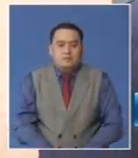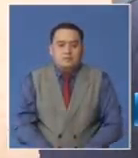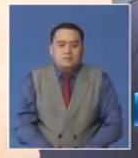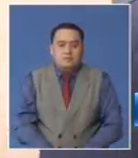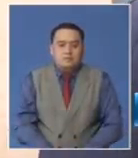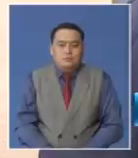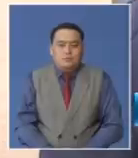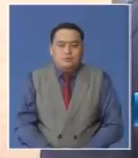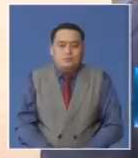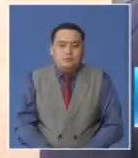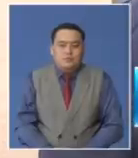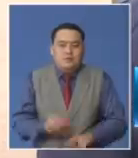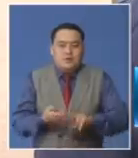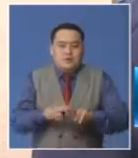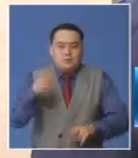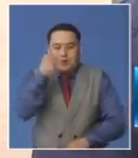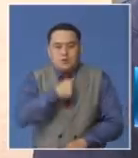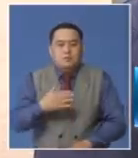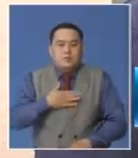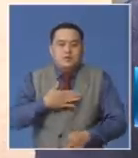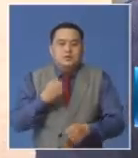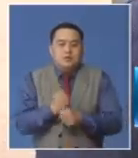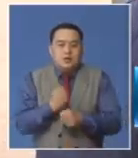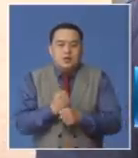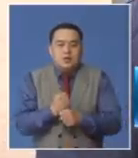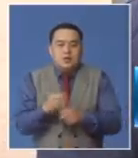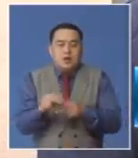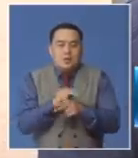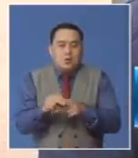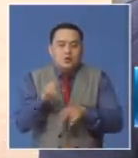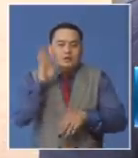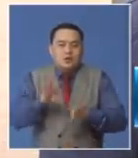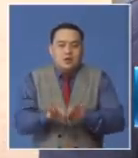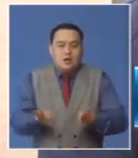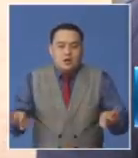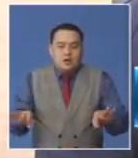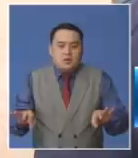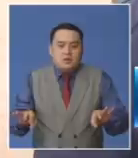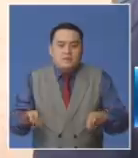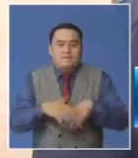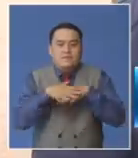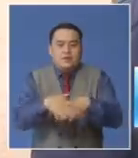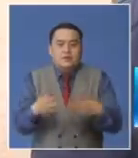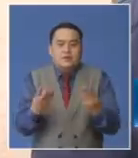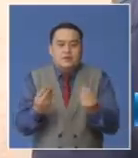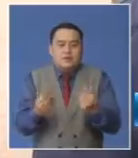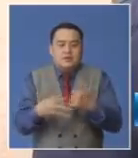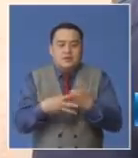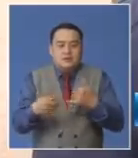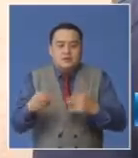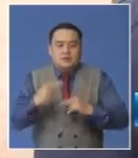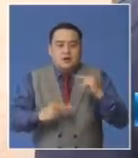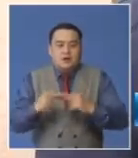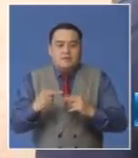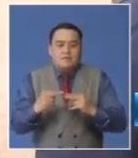ковры в этом году мы сделали запрос на реконструкцию водопроводной сети также выделен земельный участок на строительство